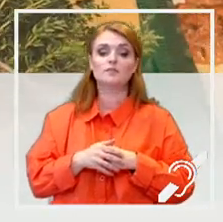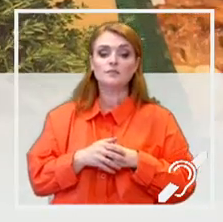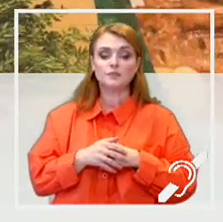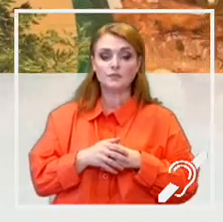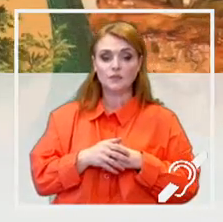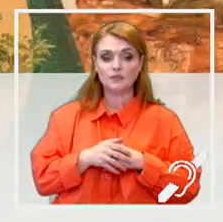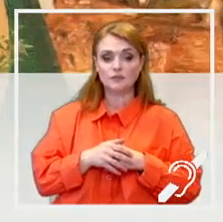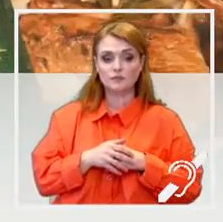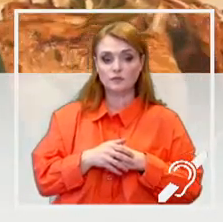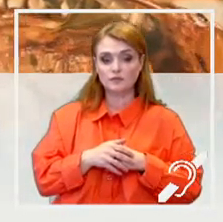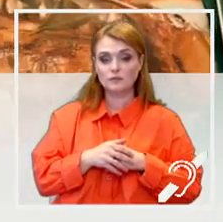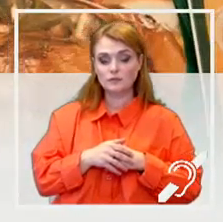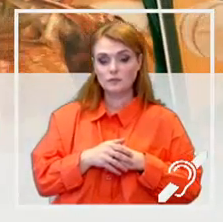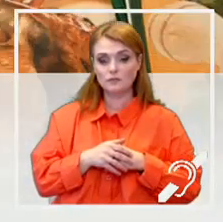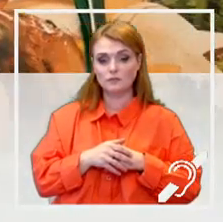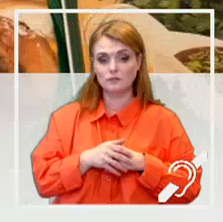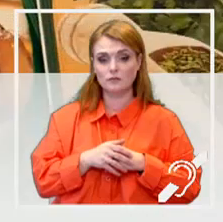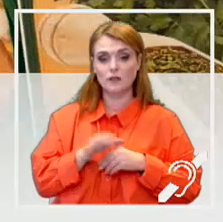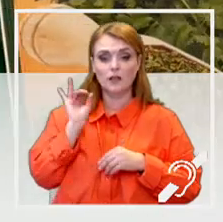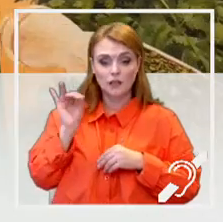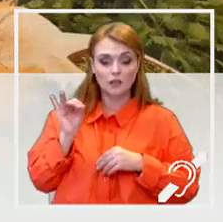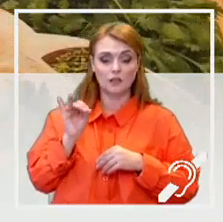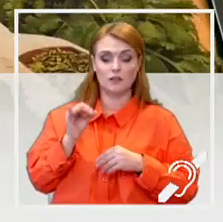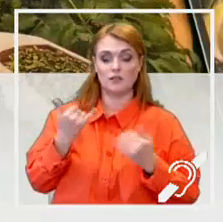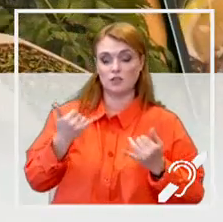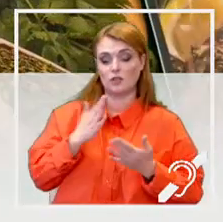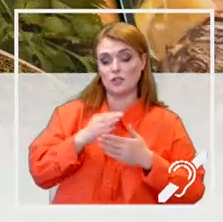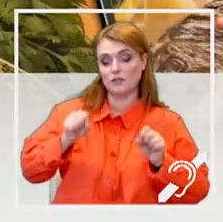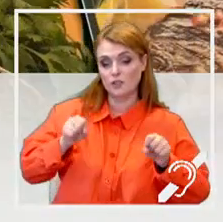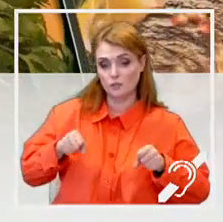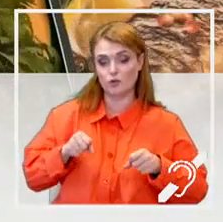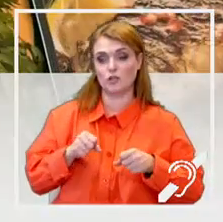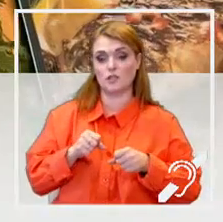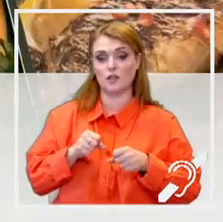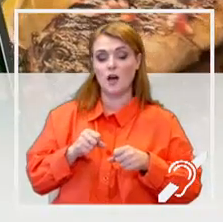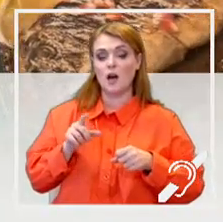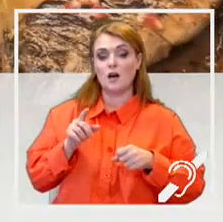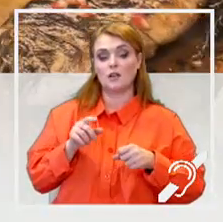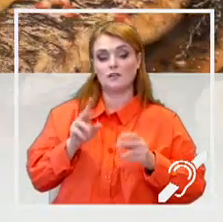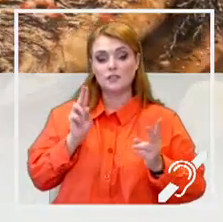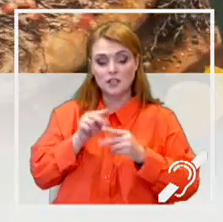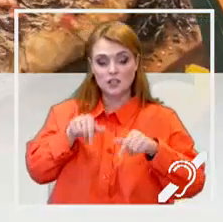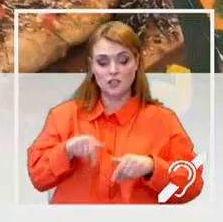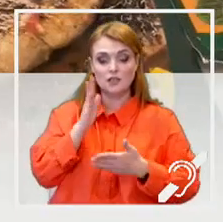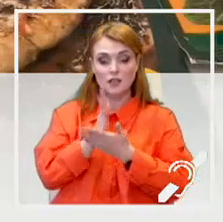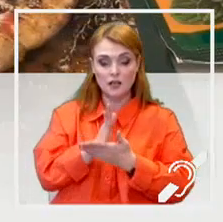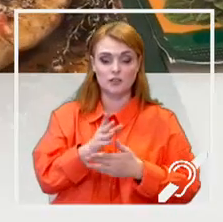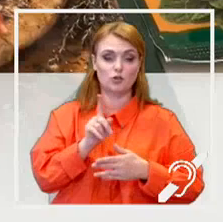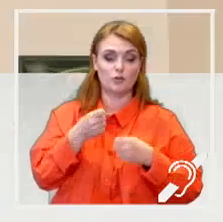peste tot ce înseamnă birocrație. Ne-am axat pe companii de vin, de fructe, companii